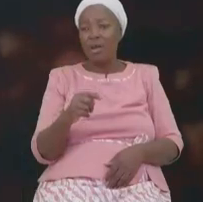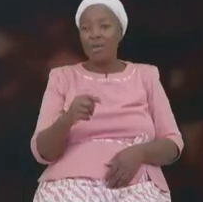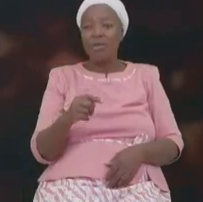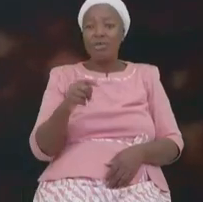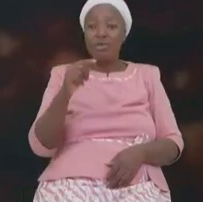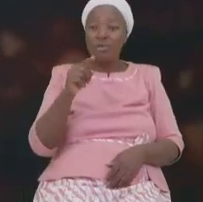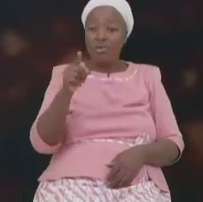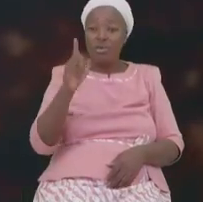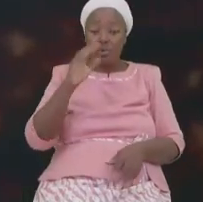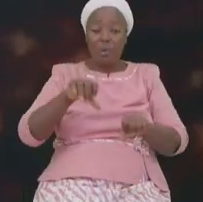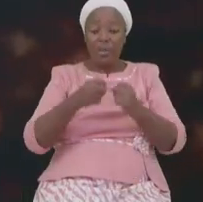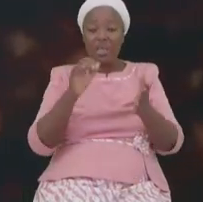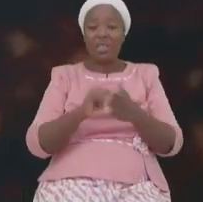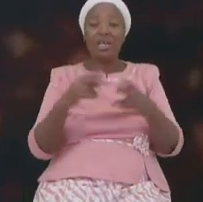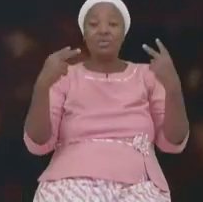joug cette année.